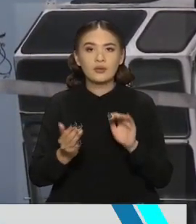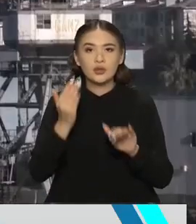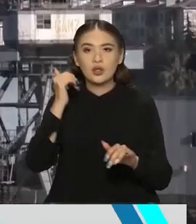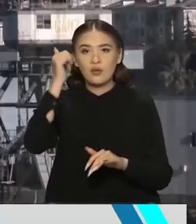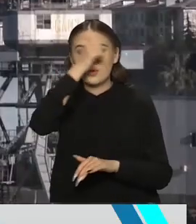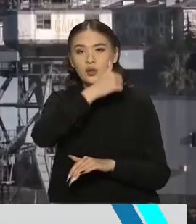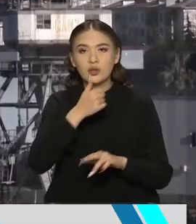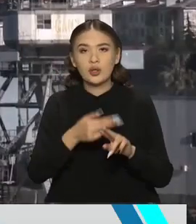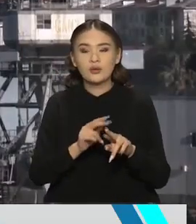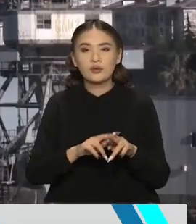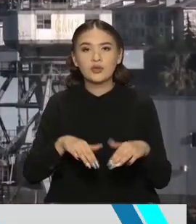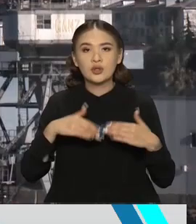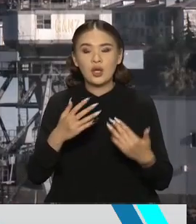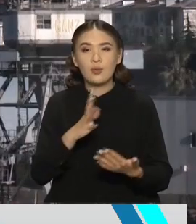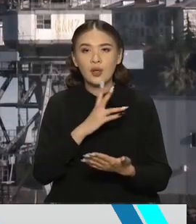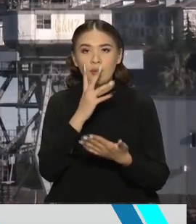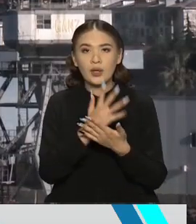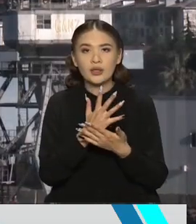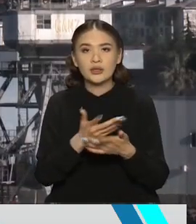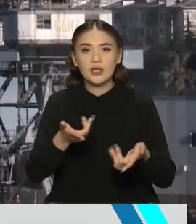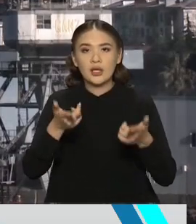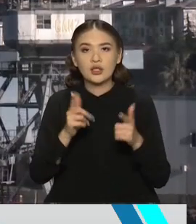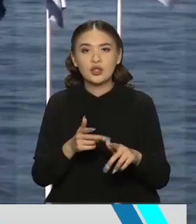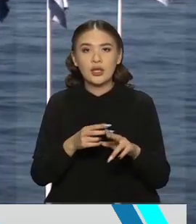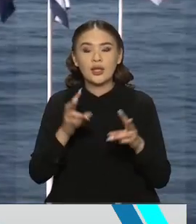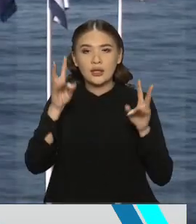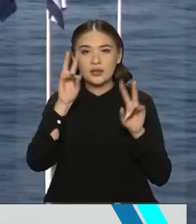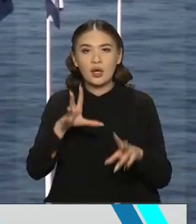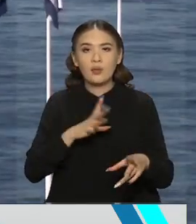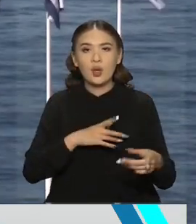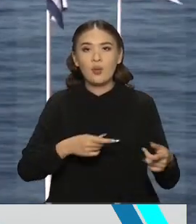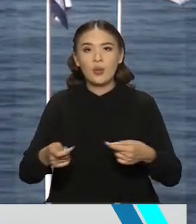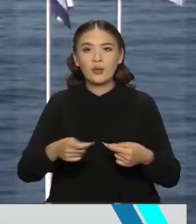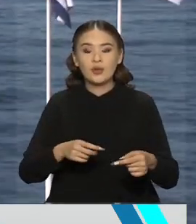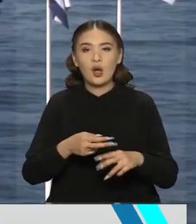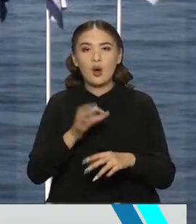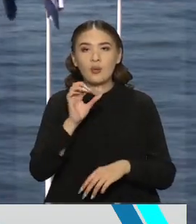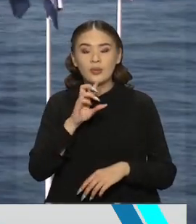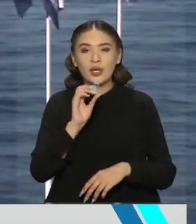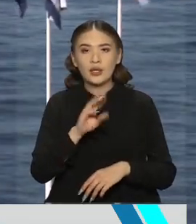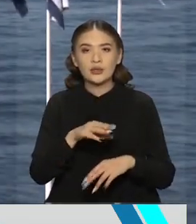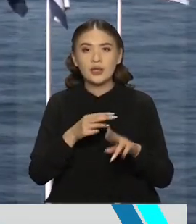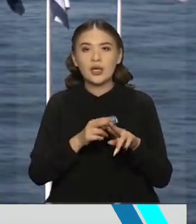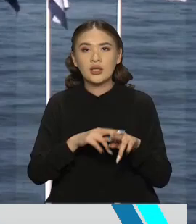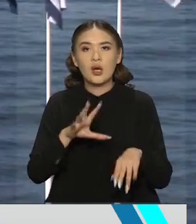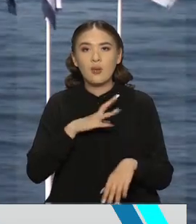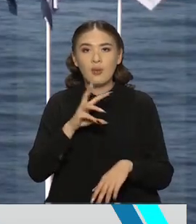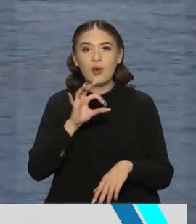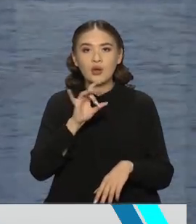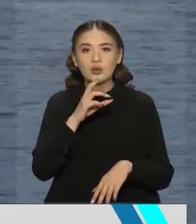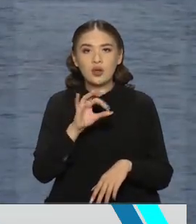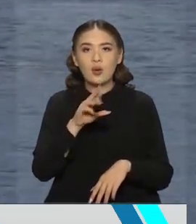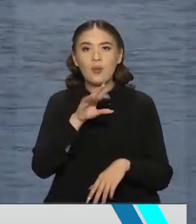года. И вот стороны, наконец, пришли к соглашению. Известно, что управление объектом будет совместным. К слову, морской порт, по сути,